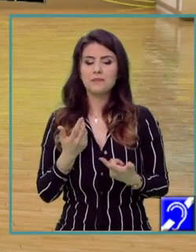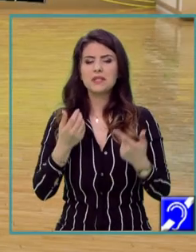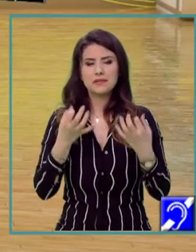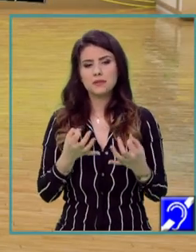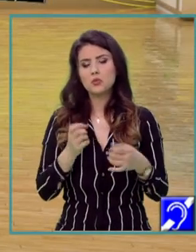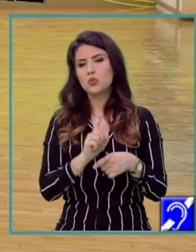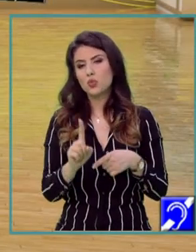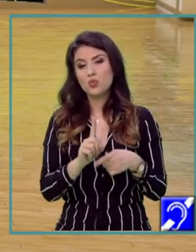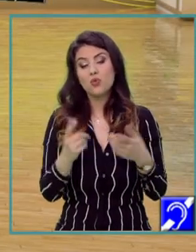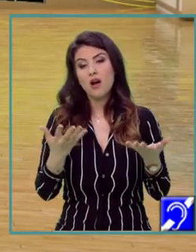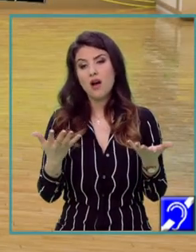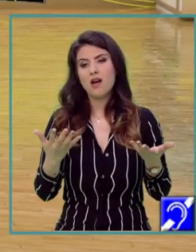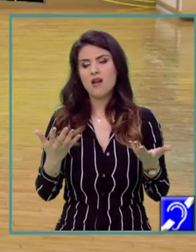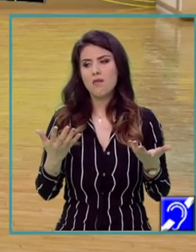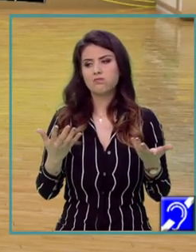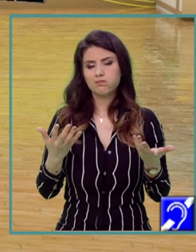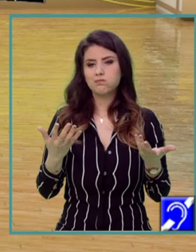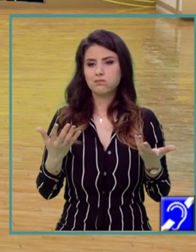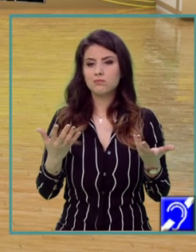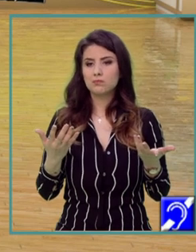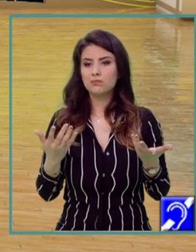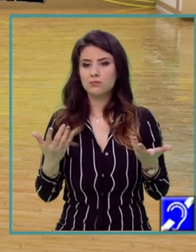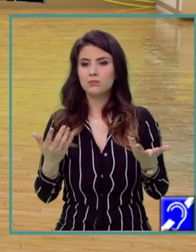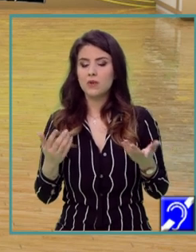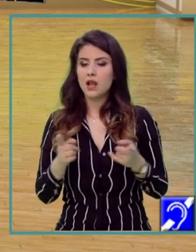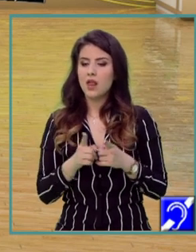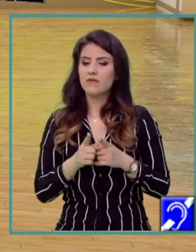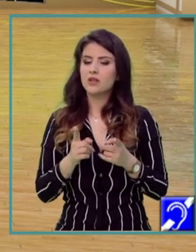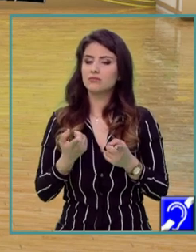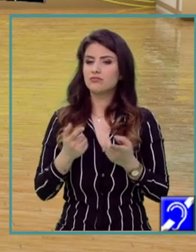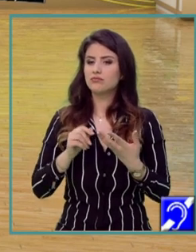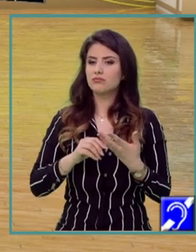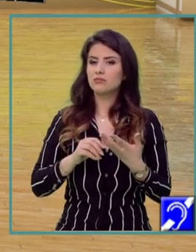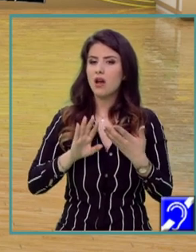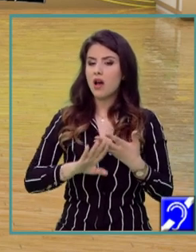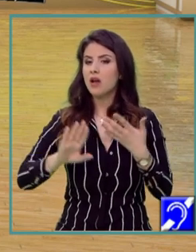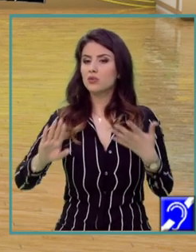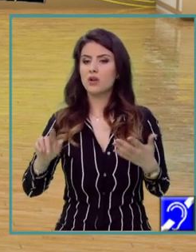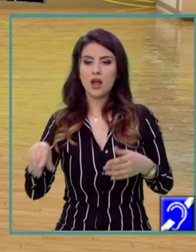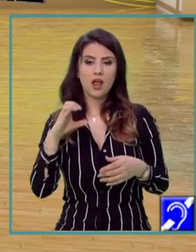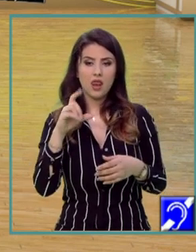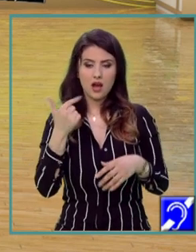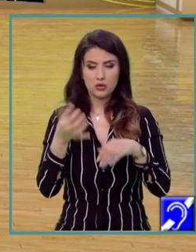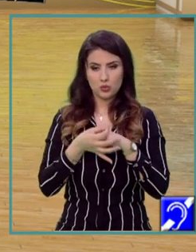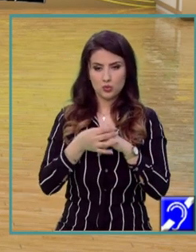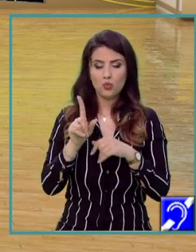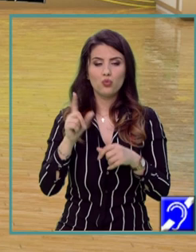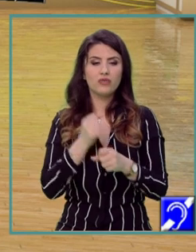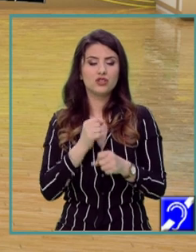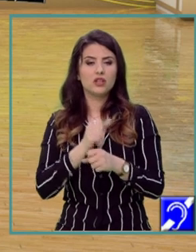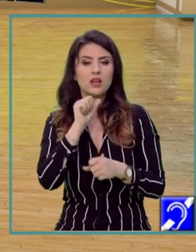de cumva din strălucire mai ales alăturarea la o nu face decât să